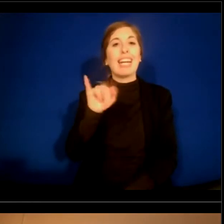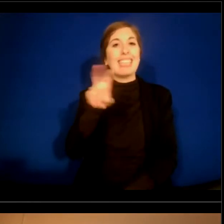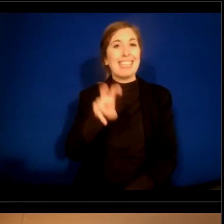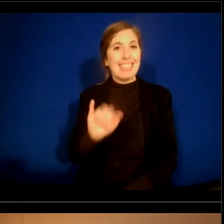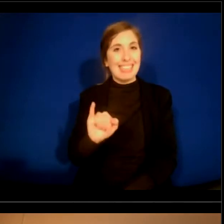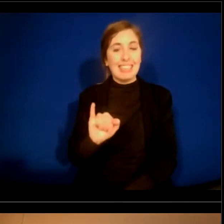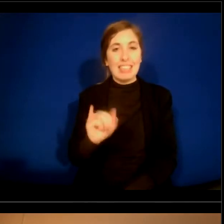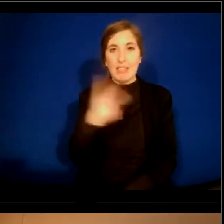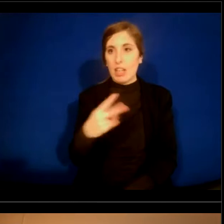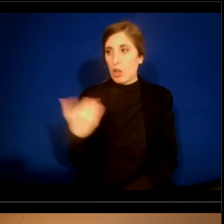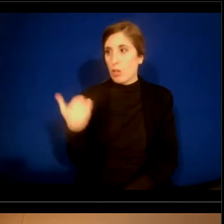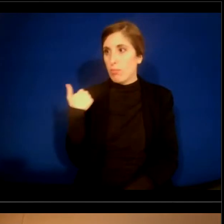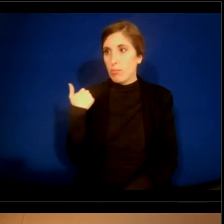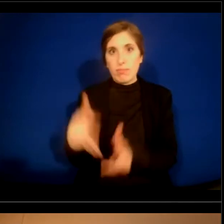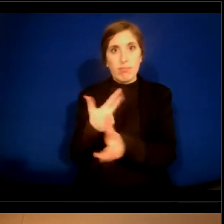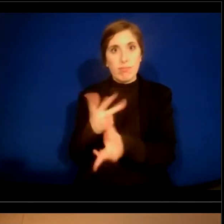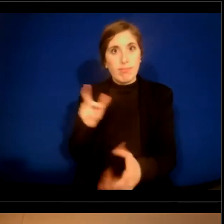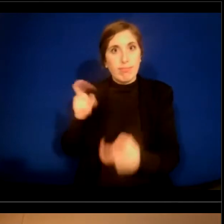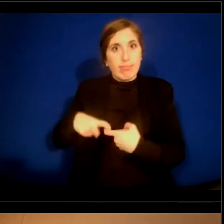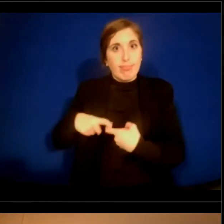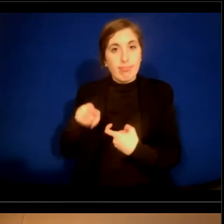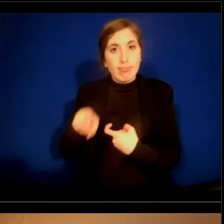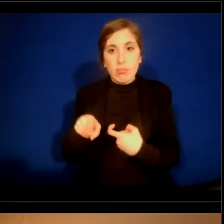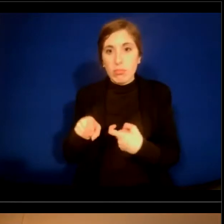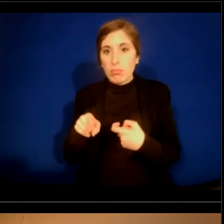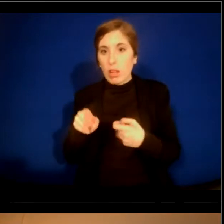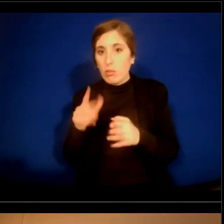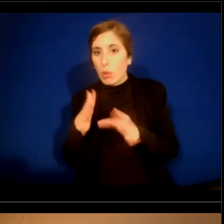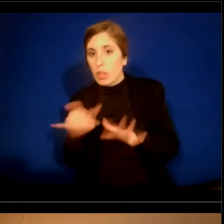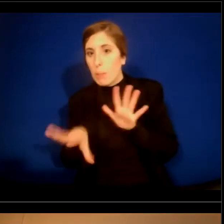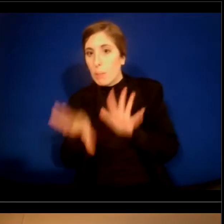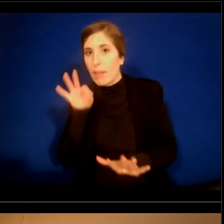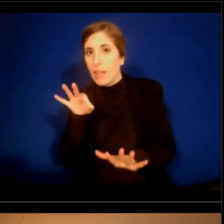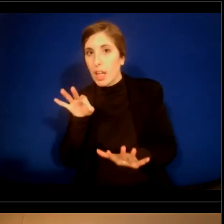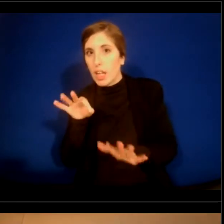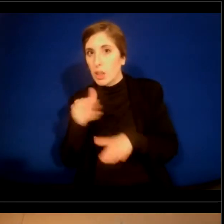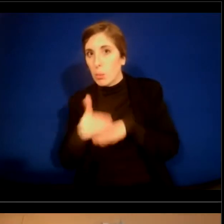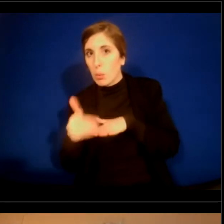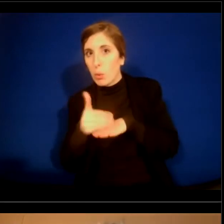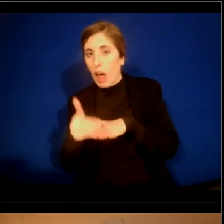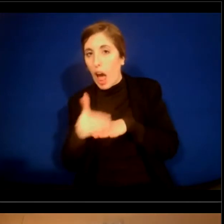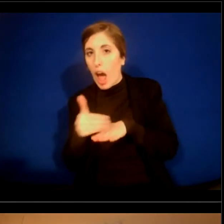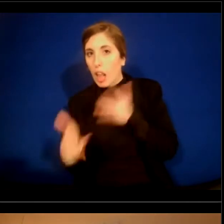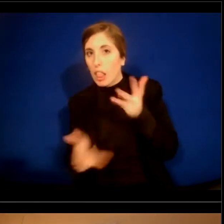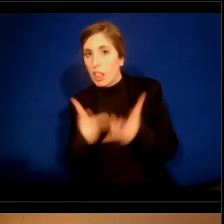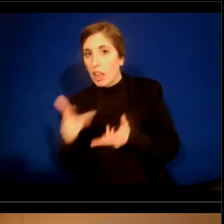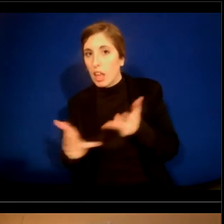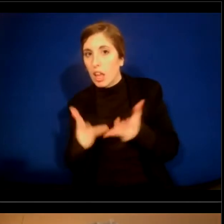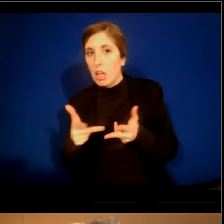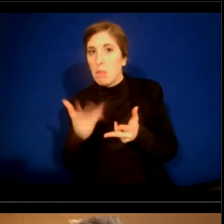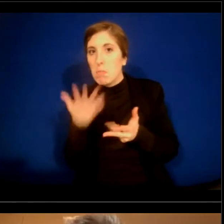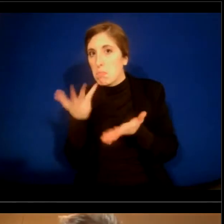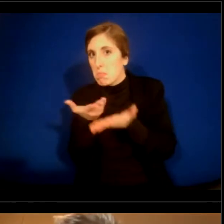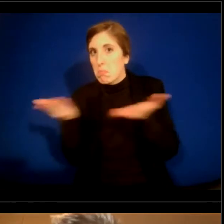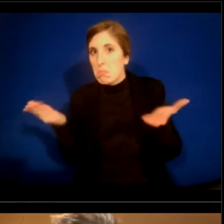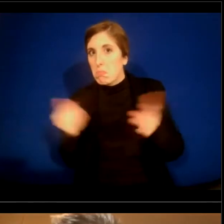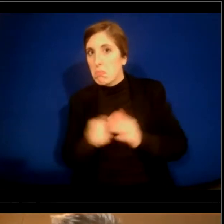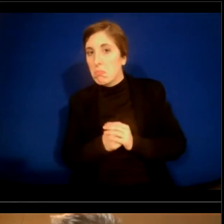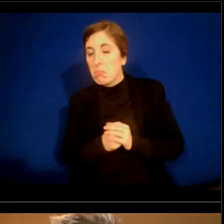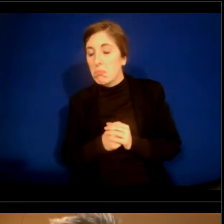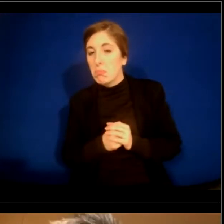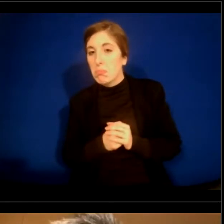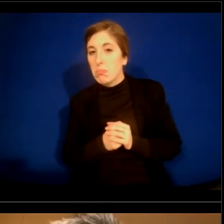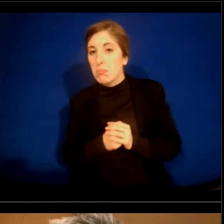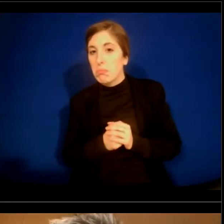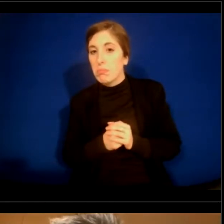raggiunto adesso, quindi se magari preferisce prendersi un po' di tempo e come vuoi.